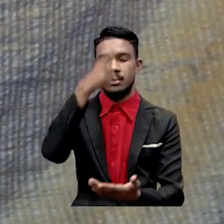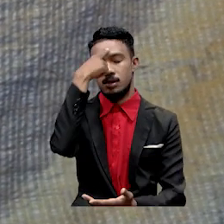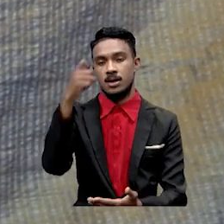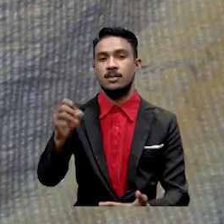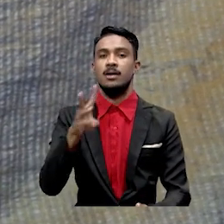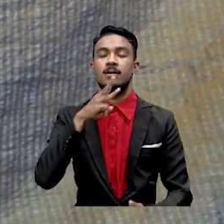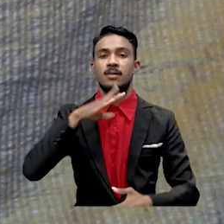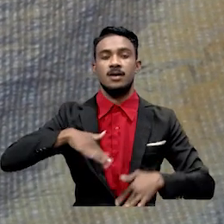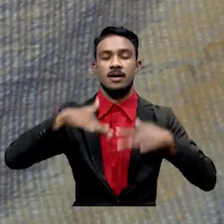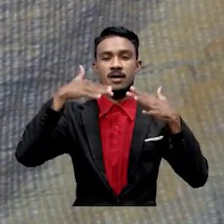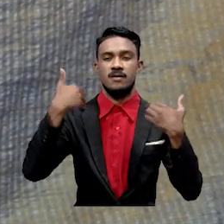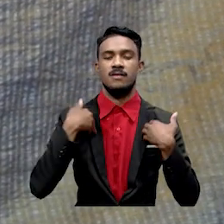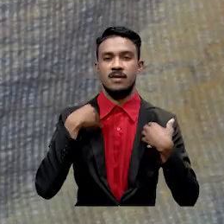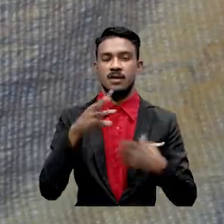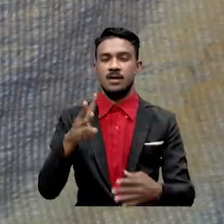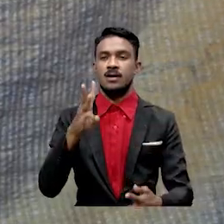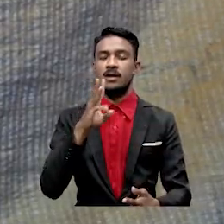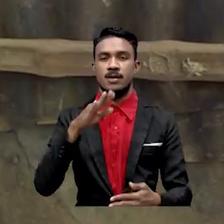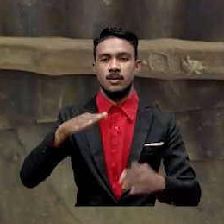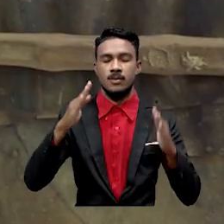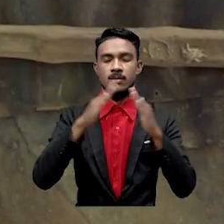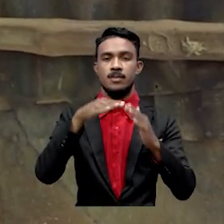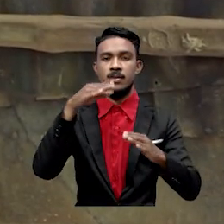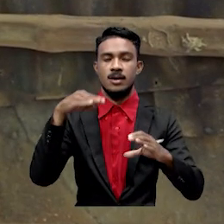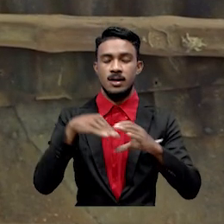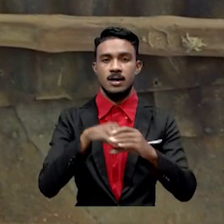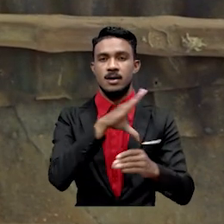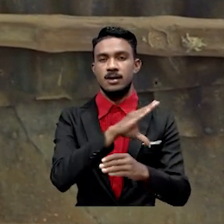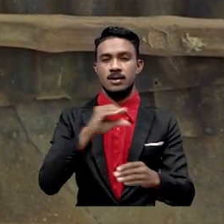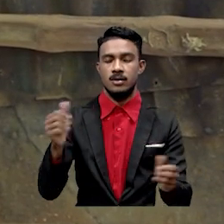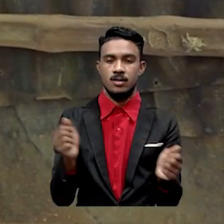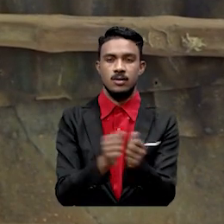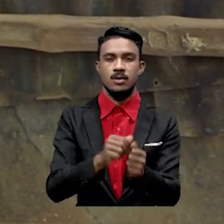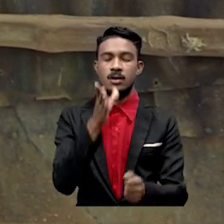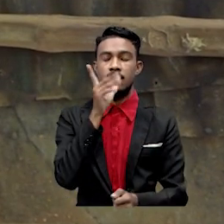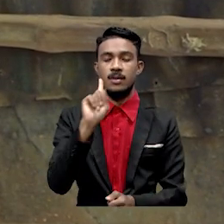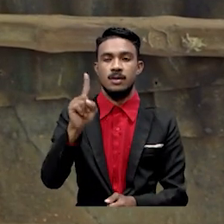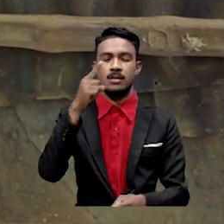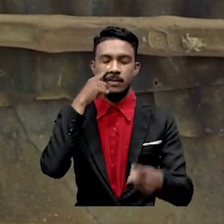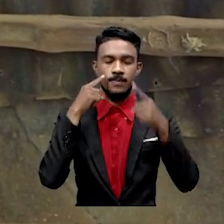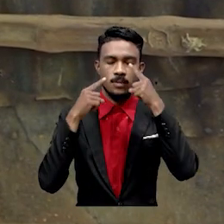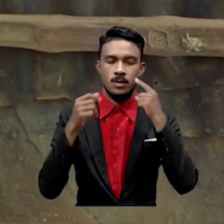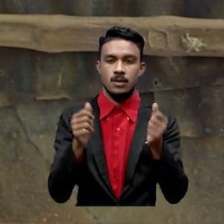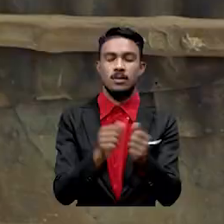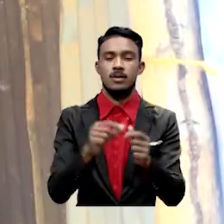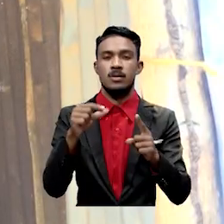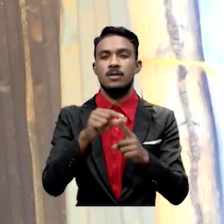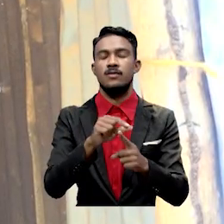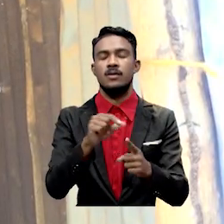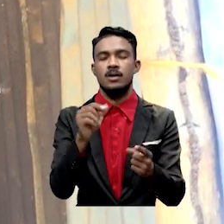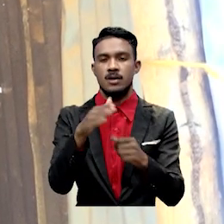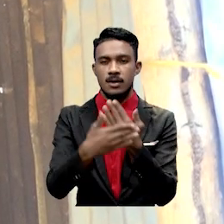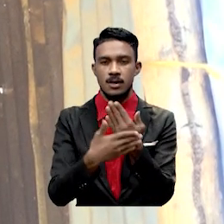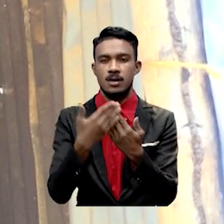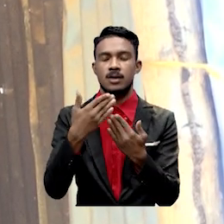lihun iha umalaran. Ho nune e, inam faluk ida ne e, ho matang weng no liang nebe neneik. Husu banai ulu sira